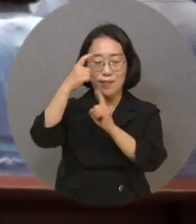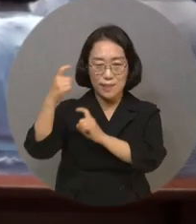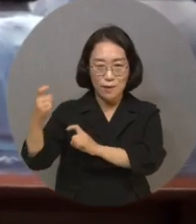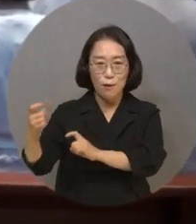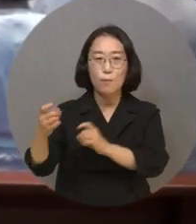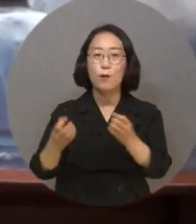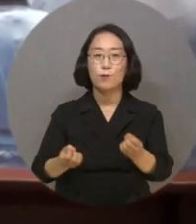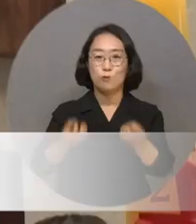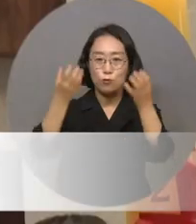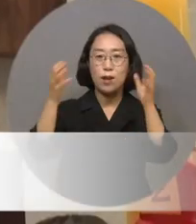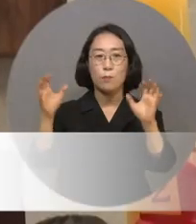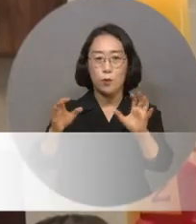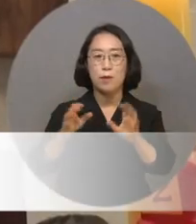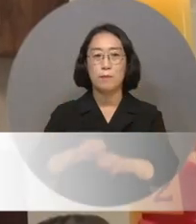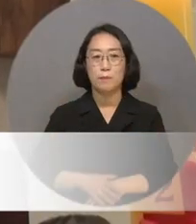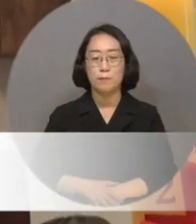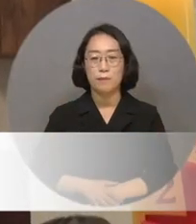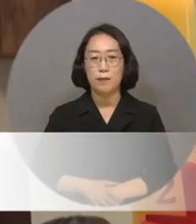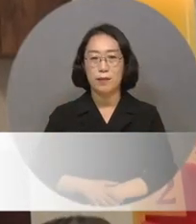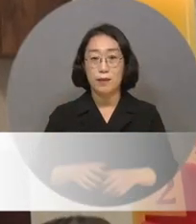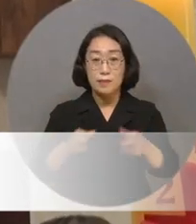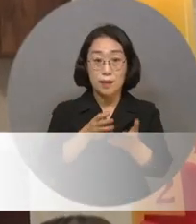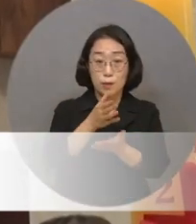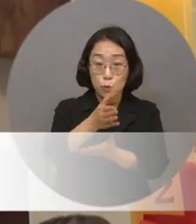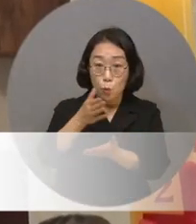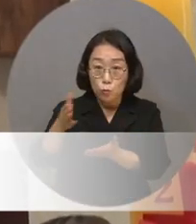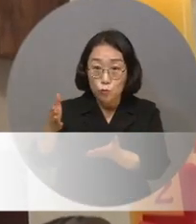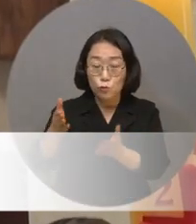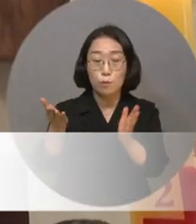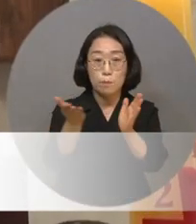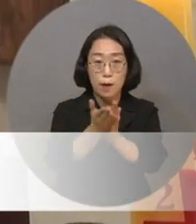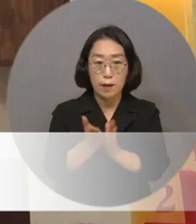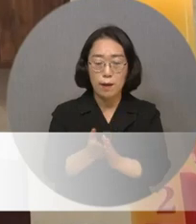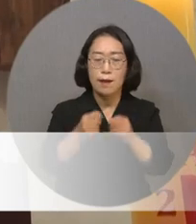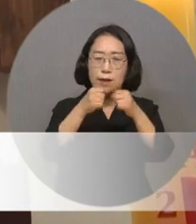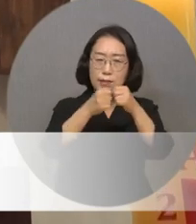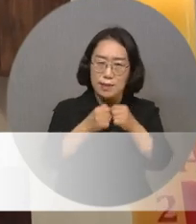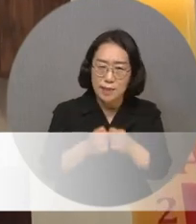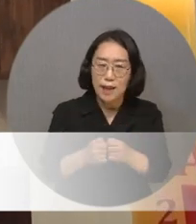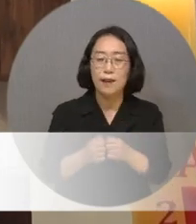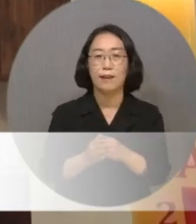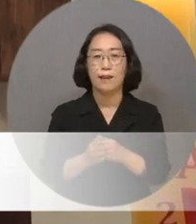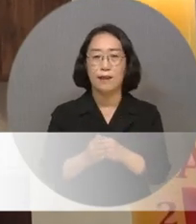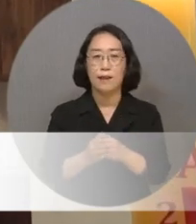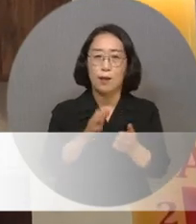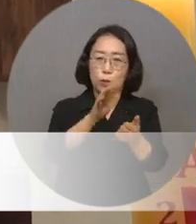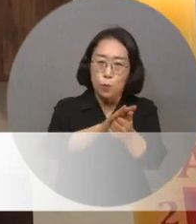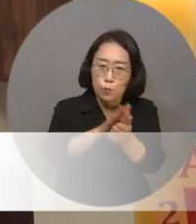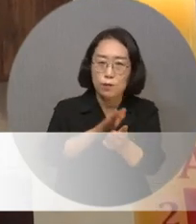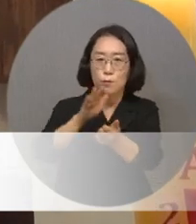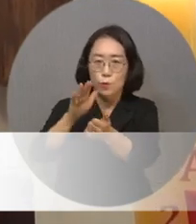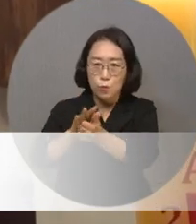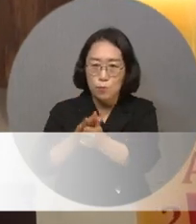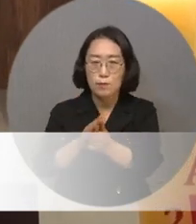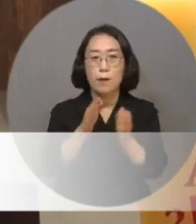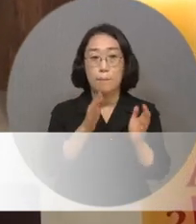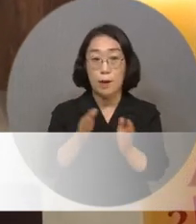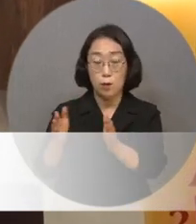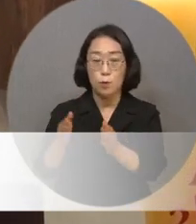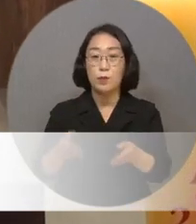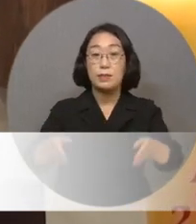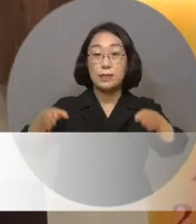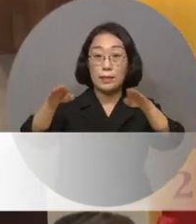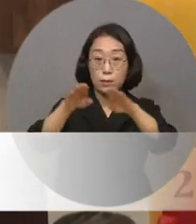기념식을 진행했습니다. 장애의 종류와 정도에 따라서 섬세하고 세심하게 정책을 만들고 시설을